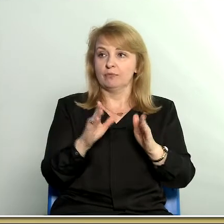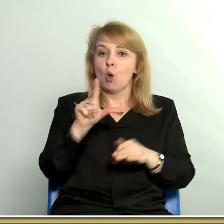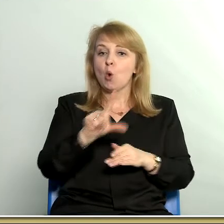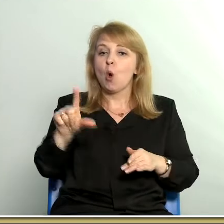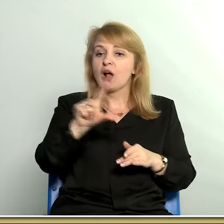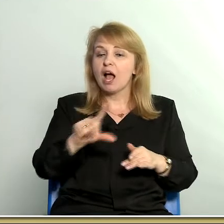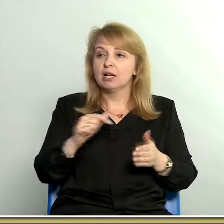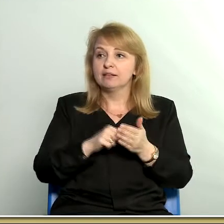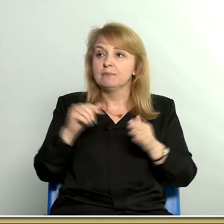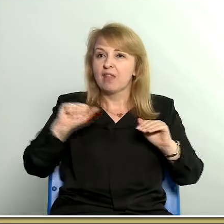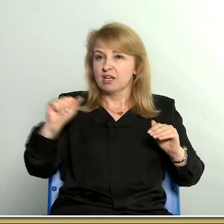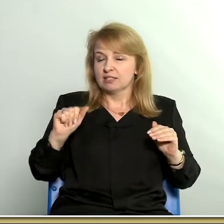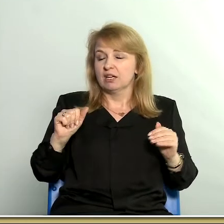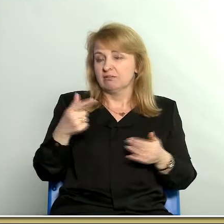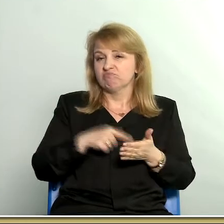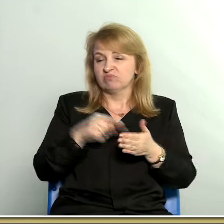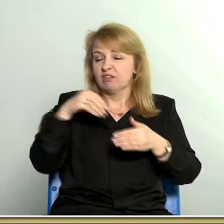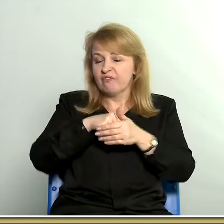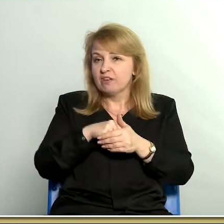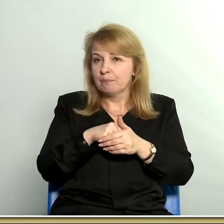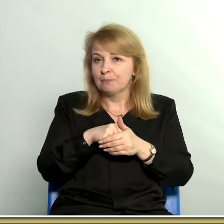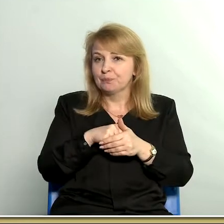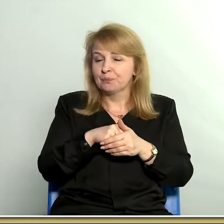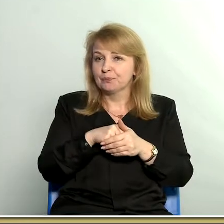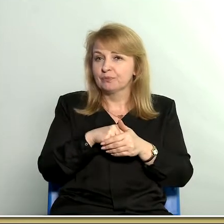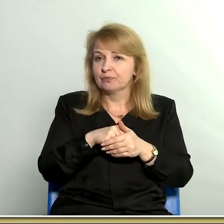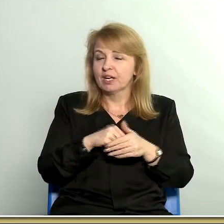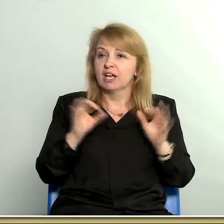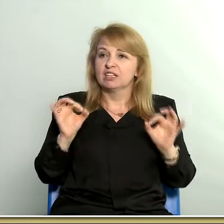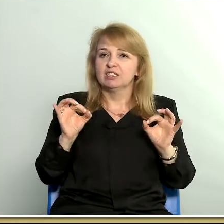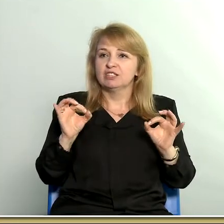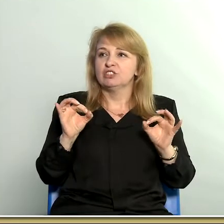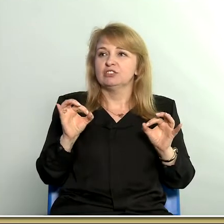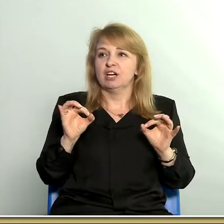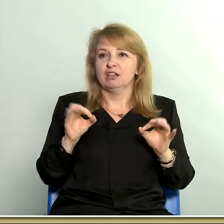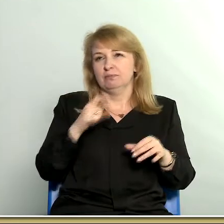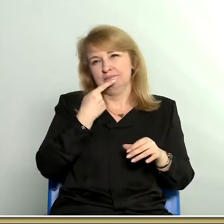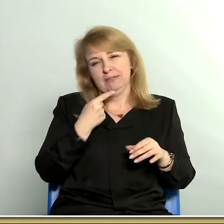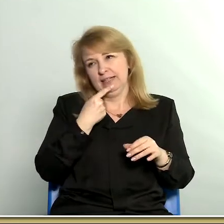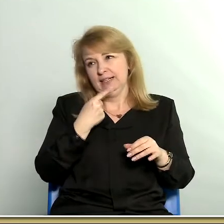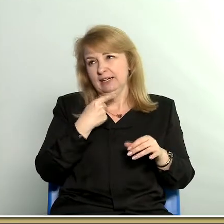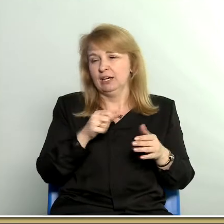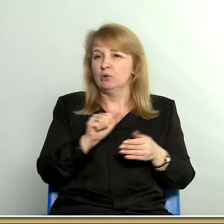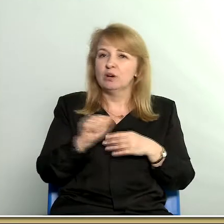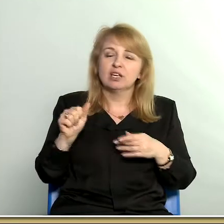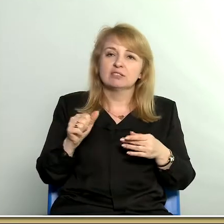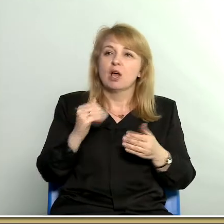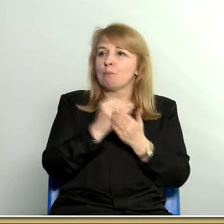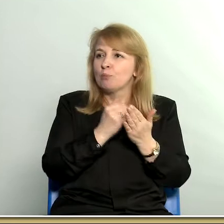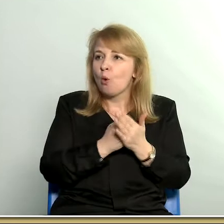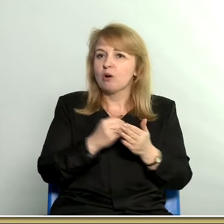są jakby, no, dzisiaj na wagę złota, jeżeli chodzi o regionalny program,